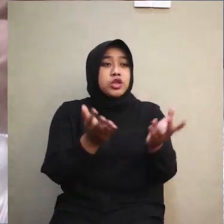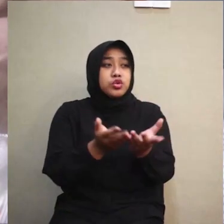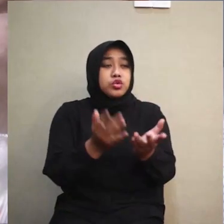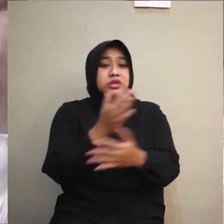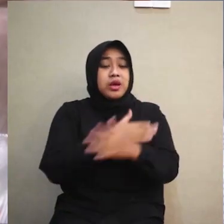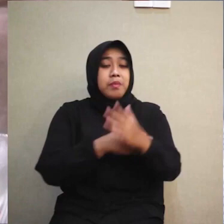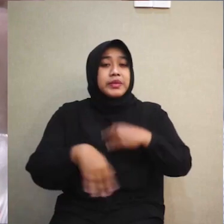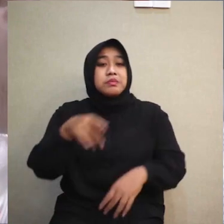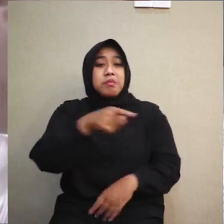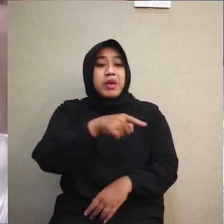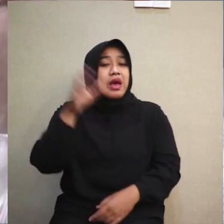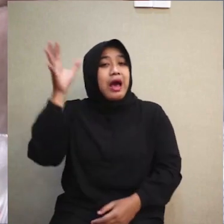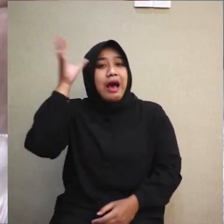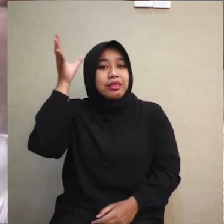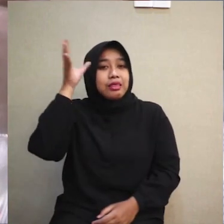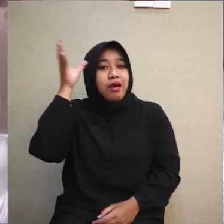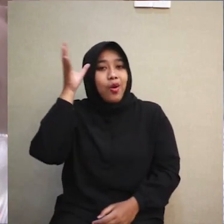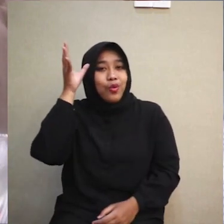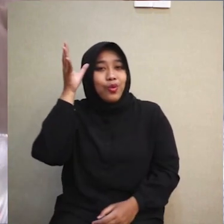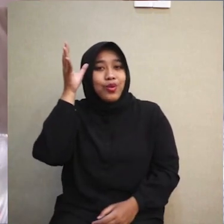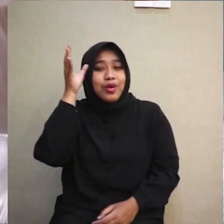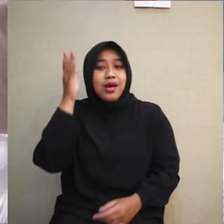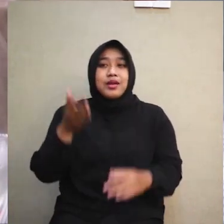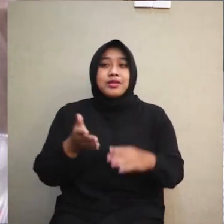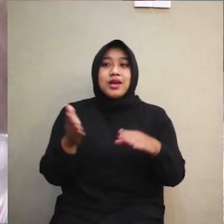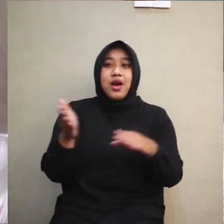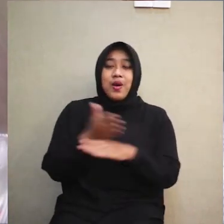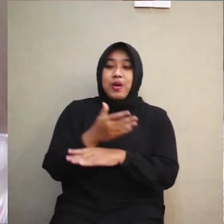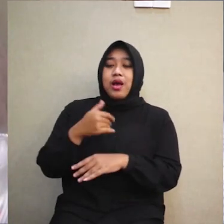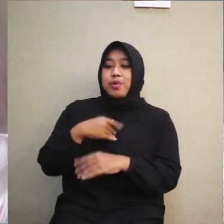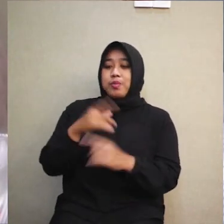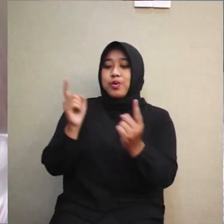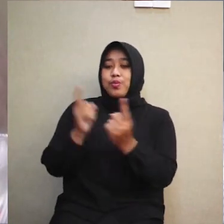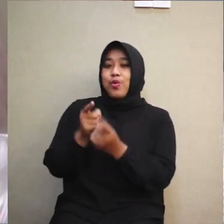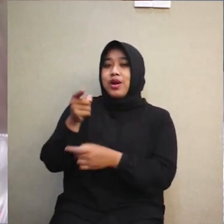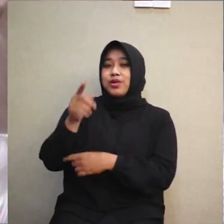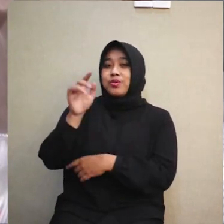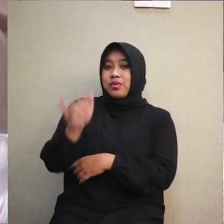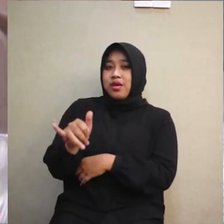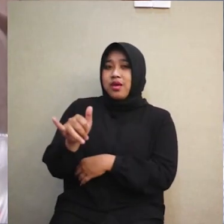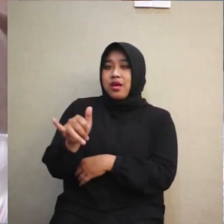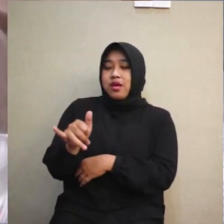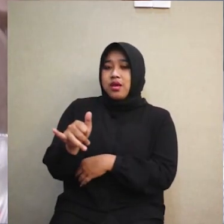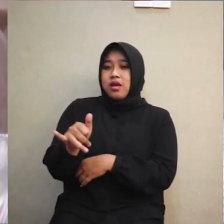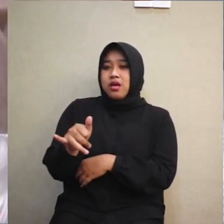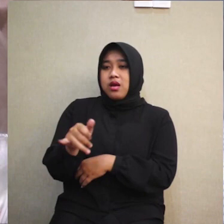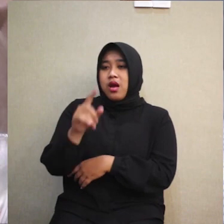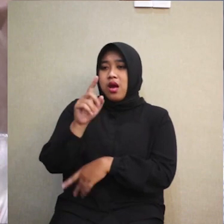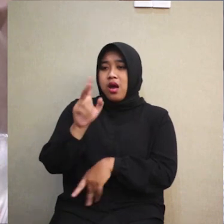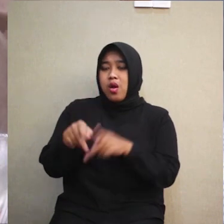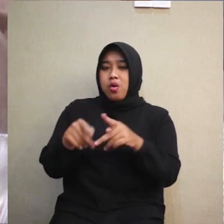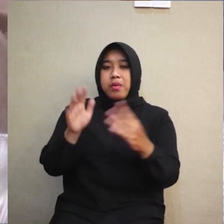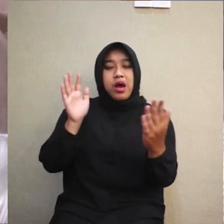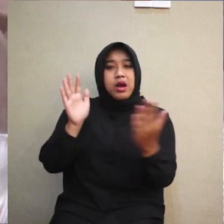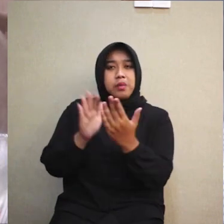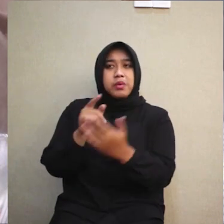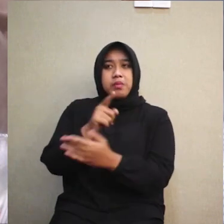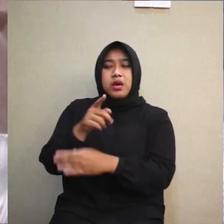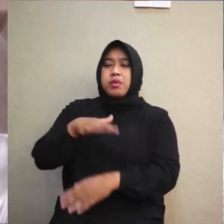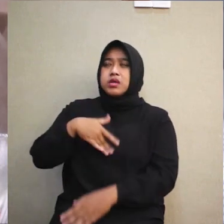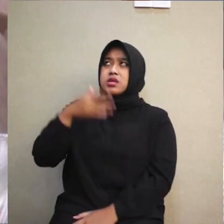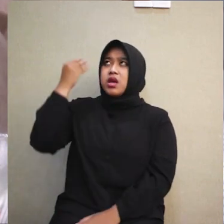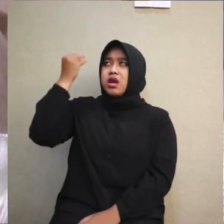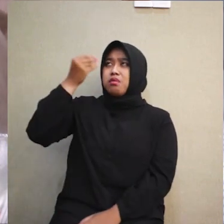nggak ngerti loh nah itu yang kemudian di awal-awal kami juga menemui itu kemudian kalau harus menghadapi mereka juga